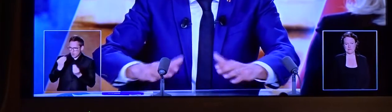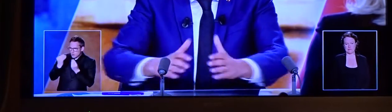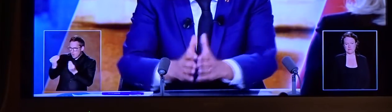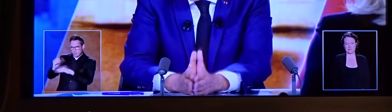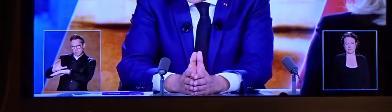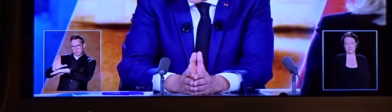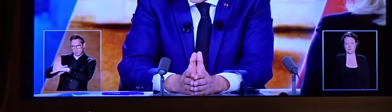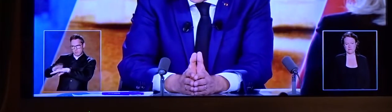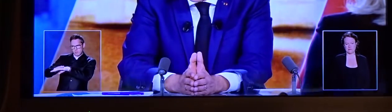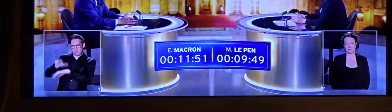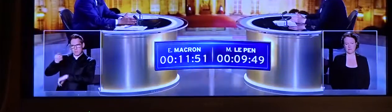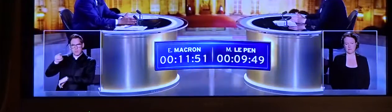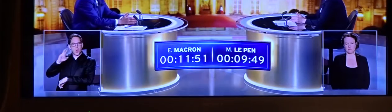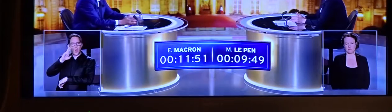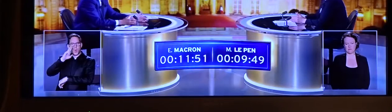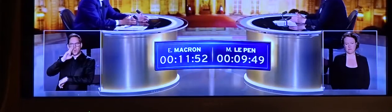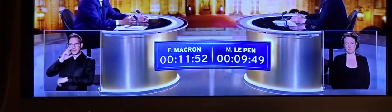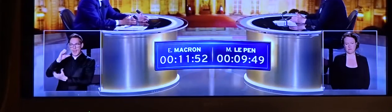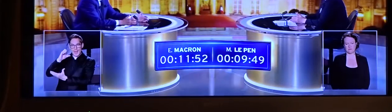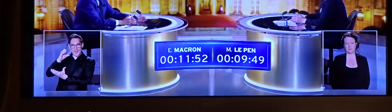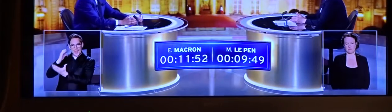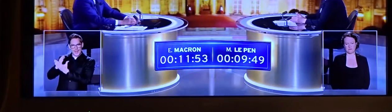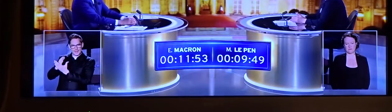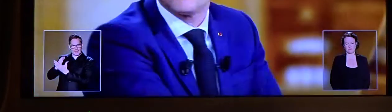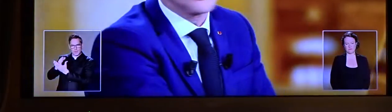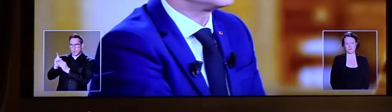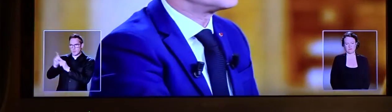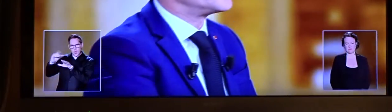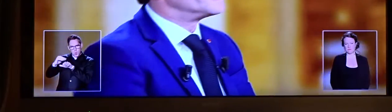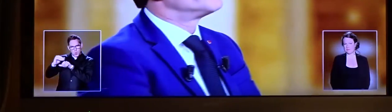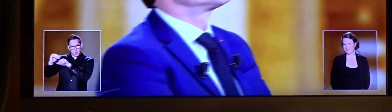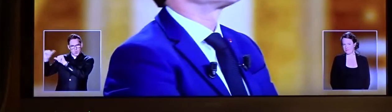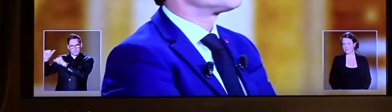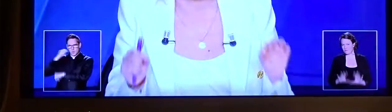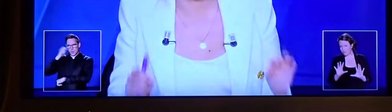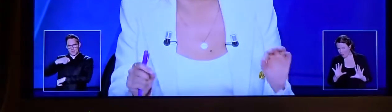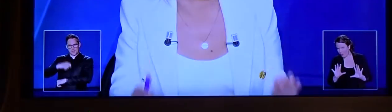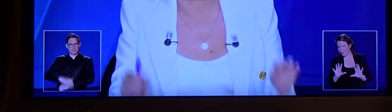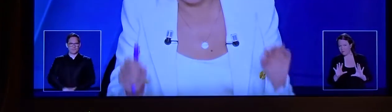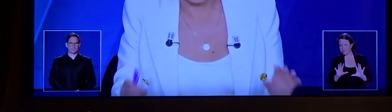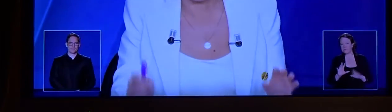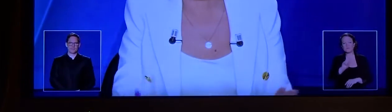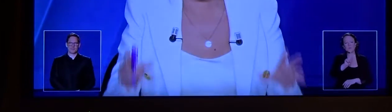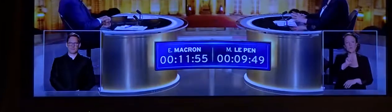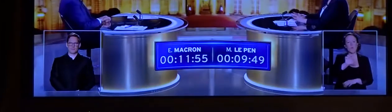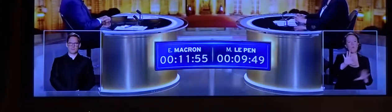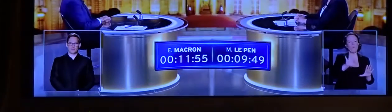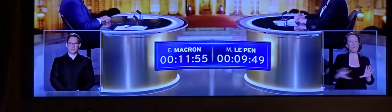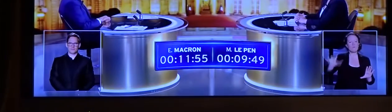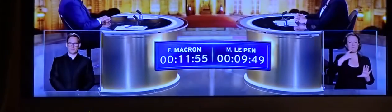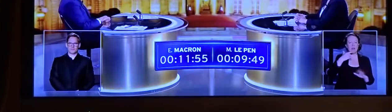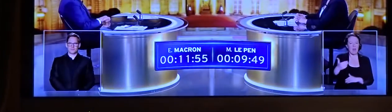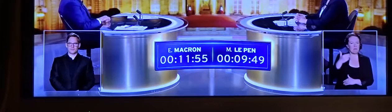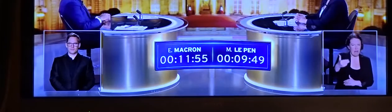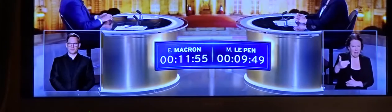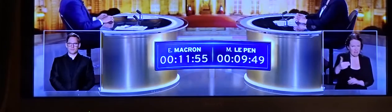raison pour d'abord cesser le feu, puis libérer le territoire ukrainien. On va reparler de l'Union européenne et de l'Europe. Je pense que vous n'avez